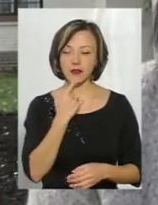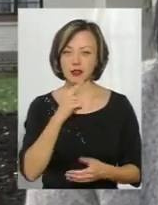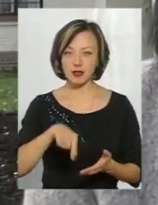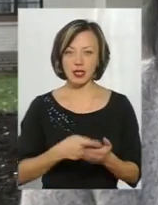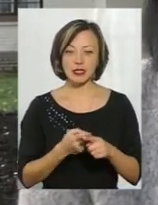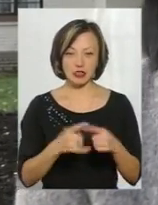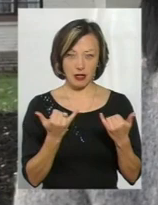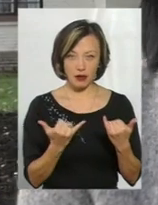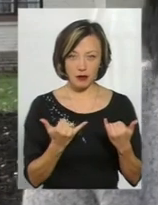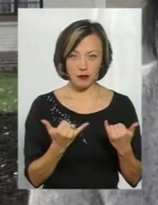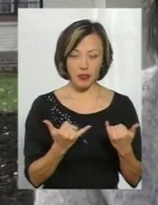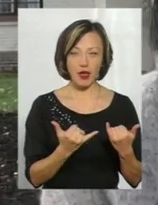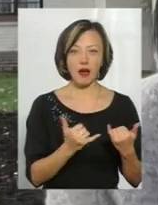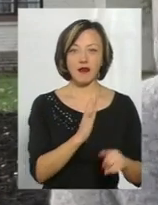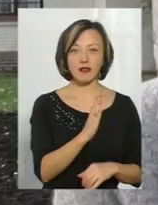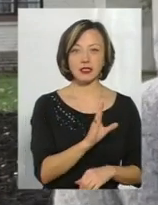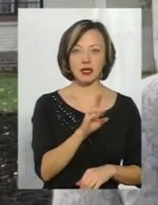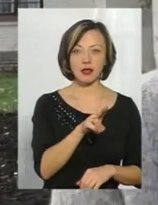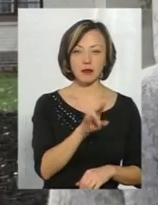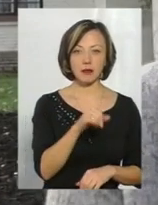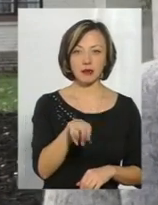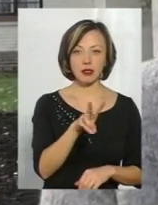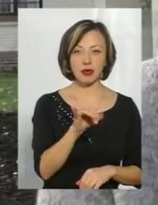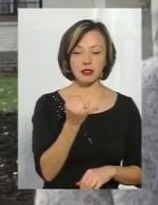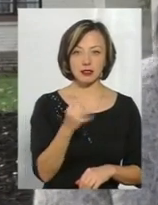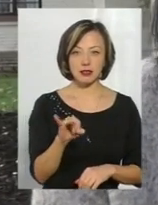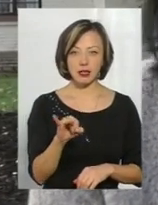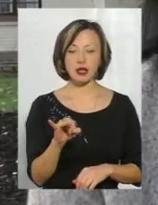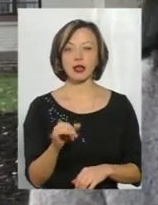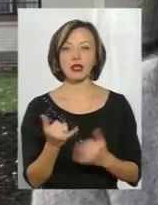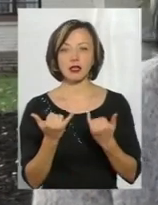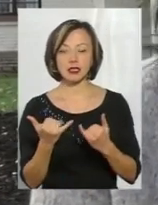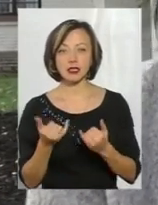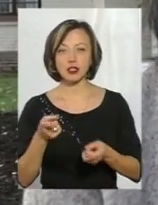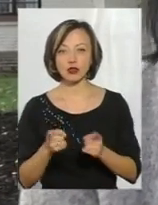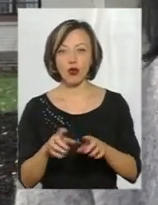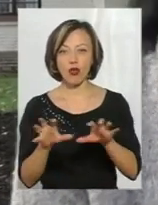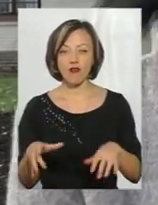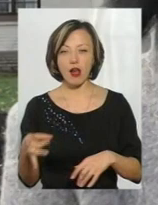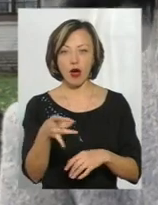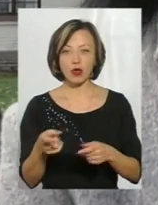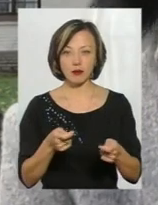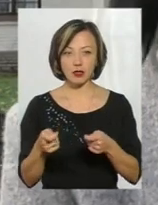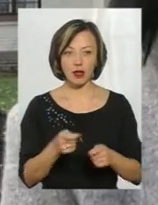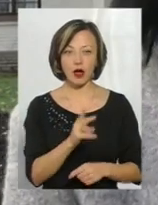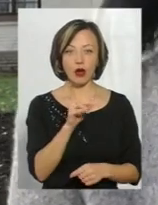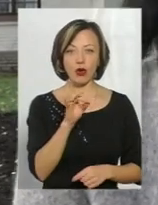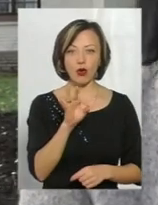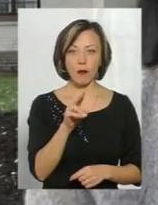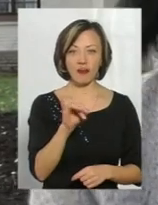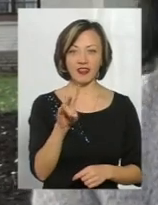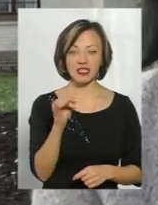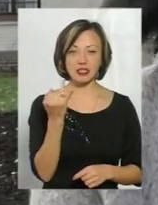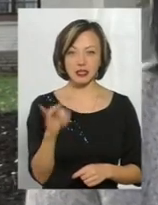міський голова Василь Підлісний, який йде від партії «За конкретні справи». Це буде діючий голова адміністрації району Віталій Кропивницький,